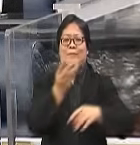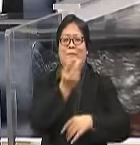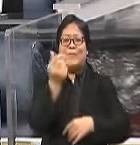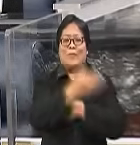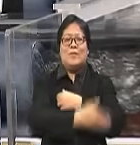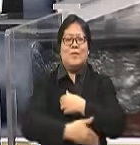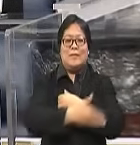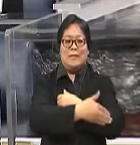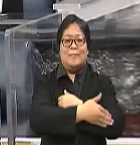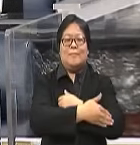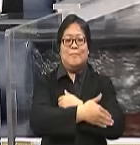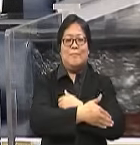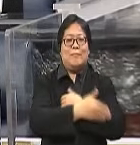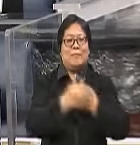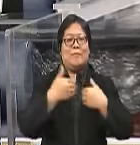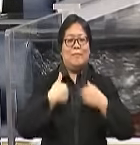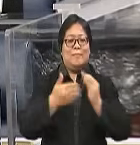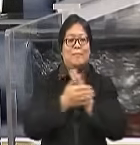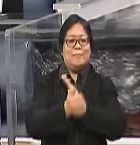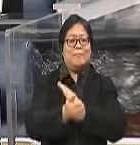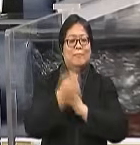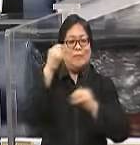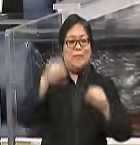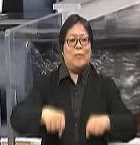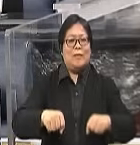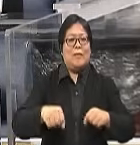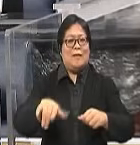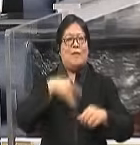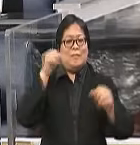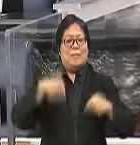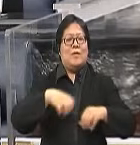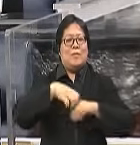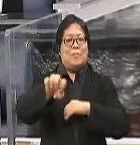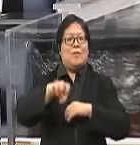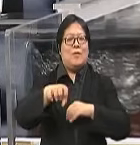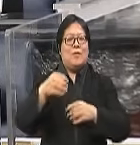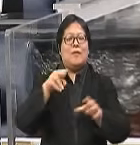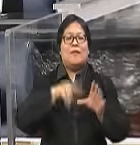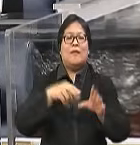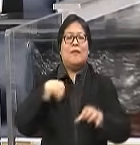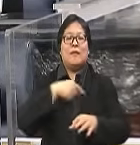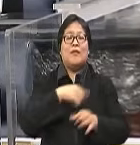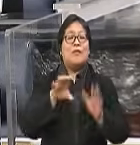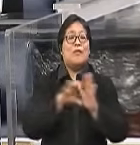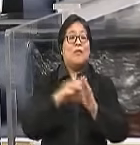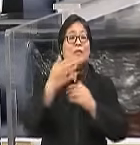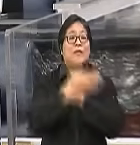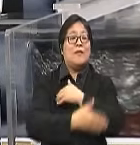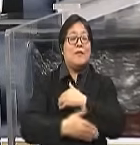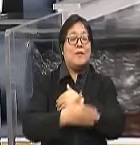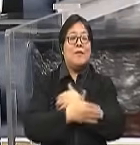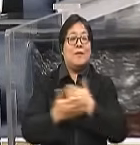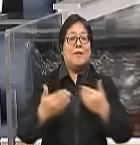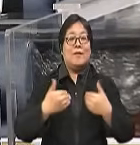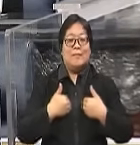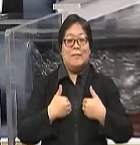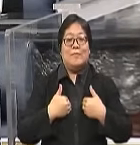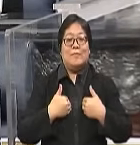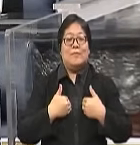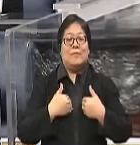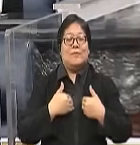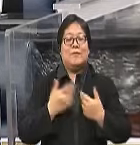beberapa negara yang berpotensi tinggi untuk mengimpor free koplo Hai itu negara yang mempunyai